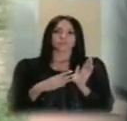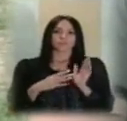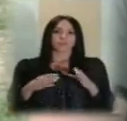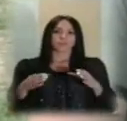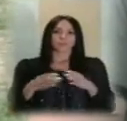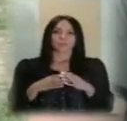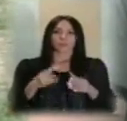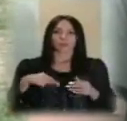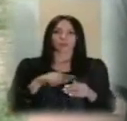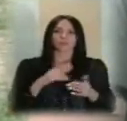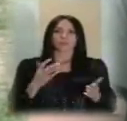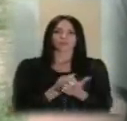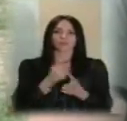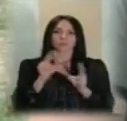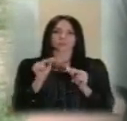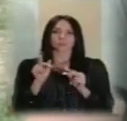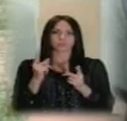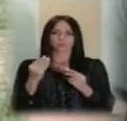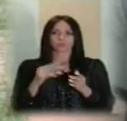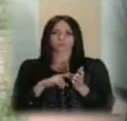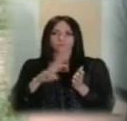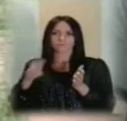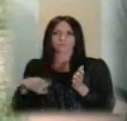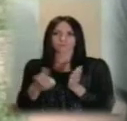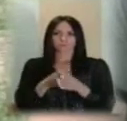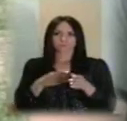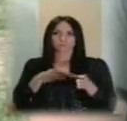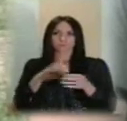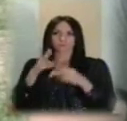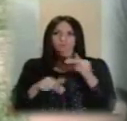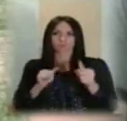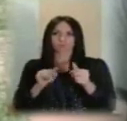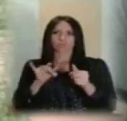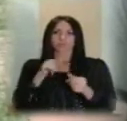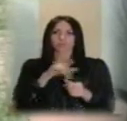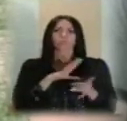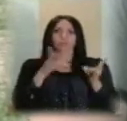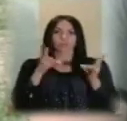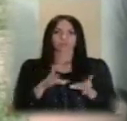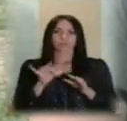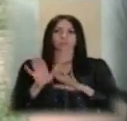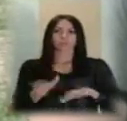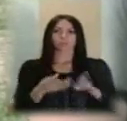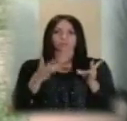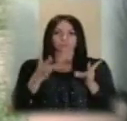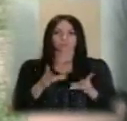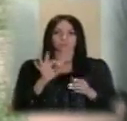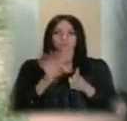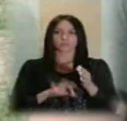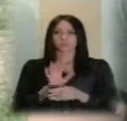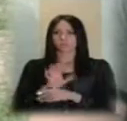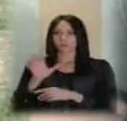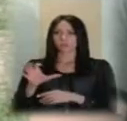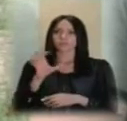кільця. І мене після поранення відправили спочатку в той же Сєвєродонецьк, який ми звільнили,